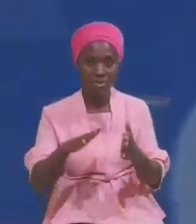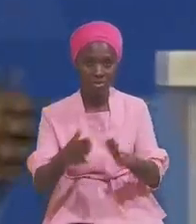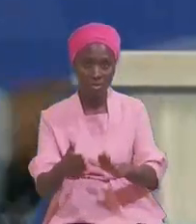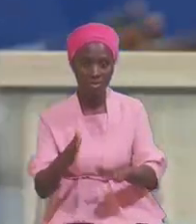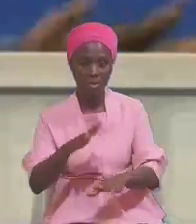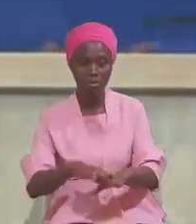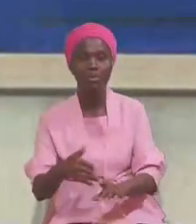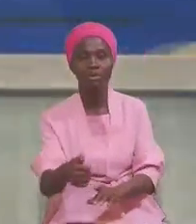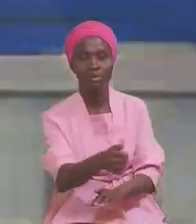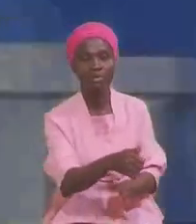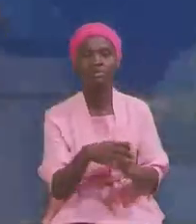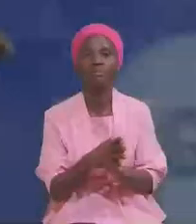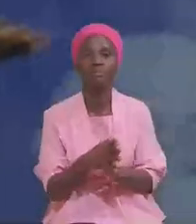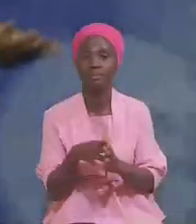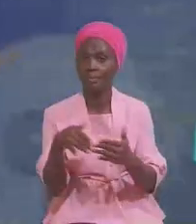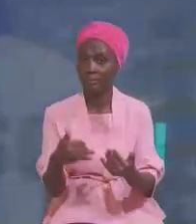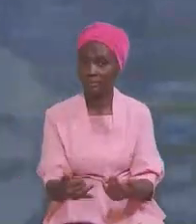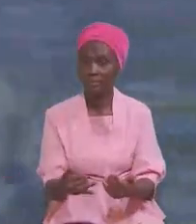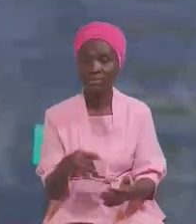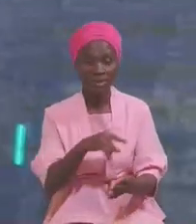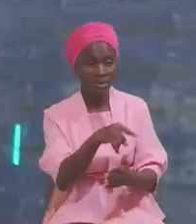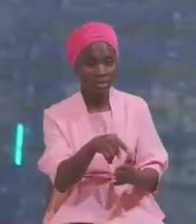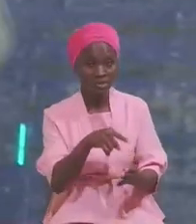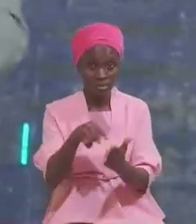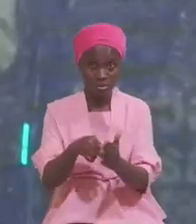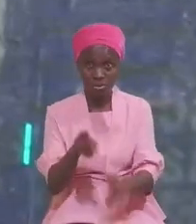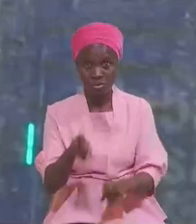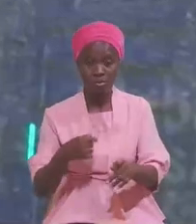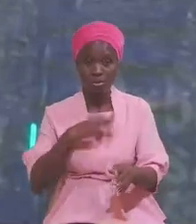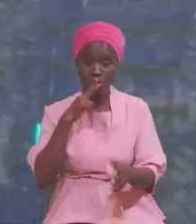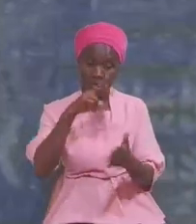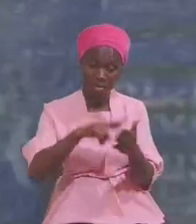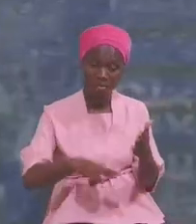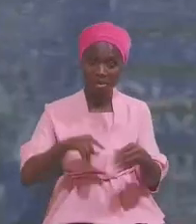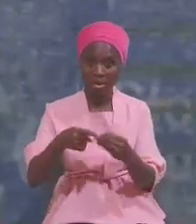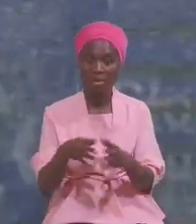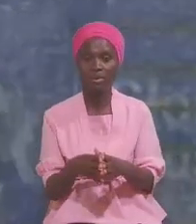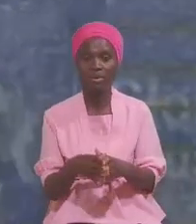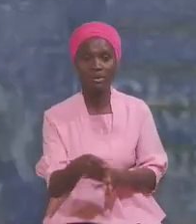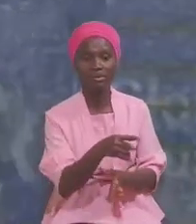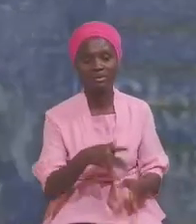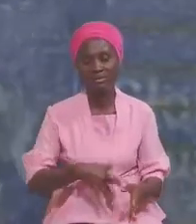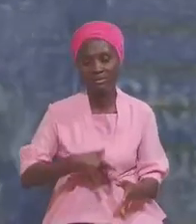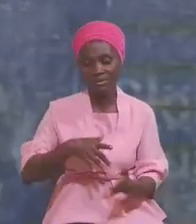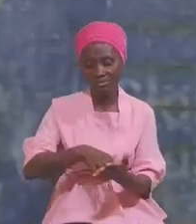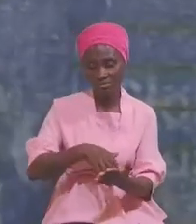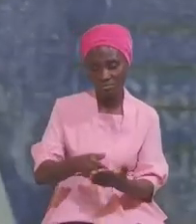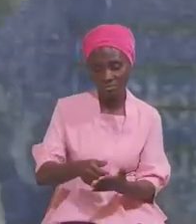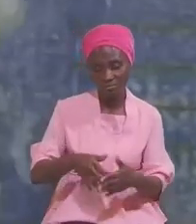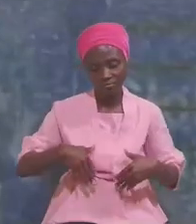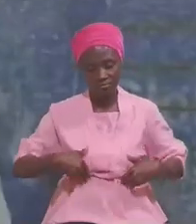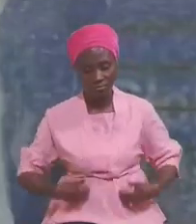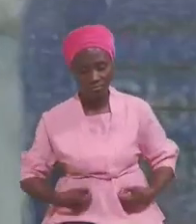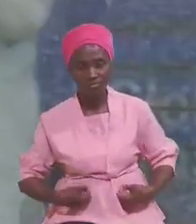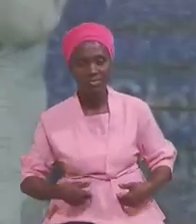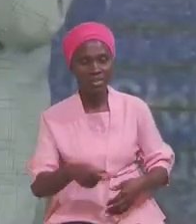attirés cette mort. Et les gens-là dont nous lisons ici se voyaient fatigués,